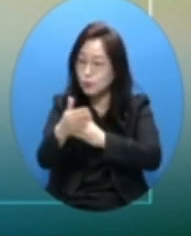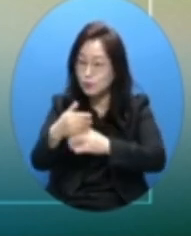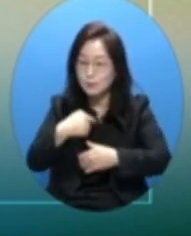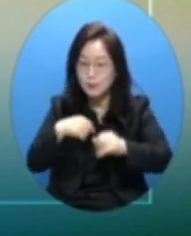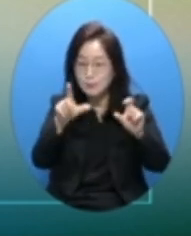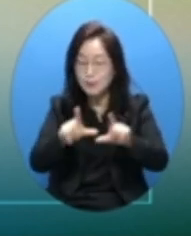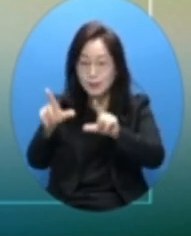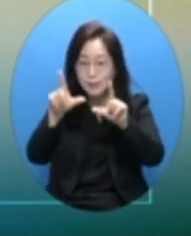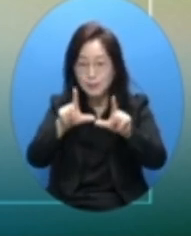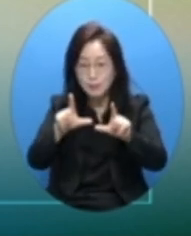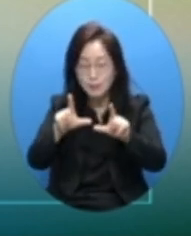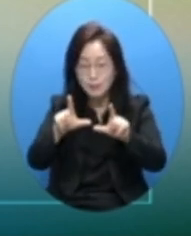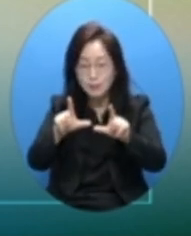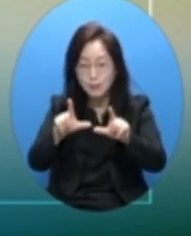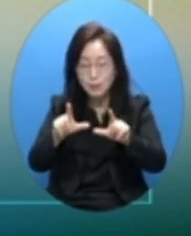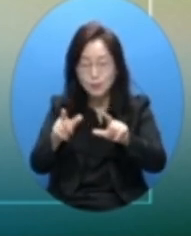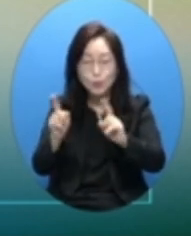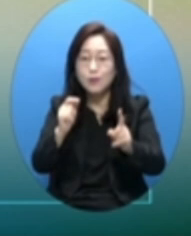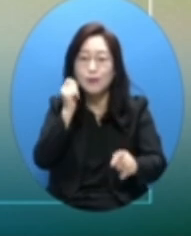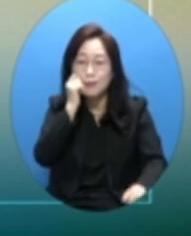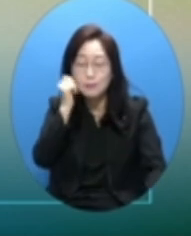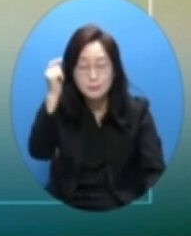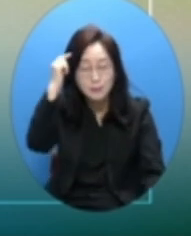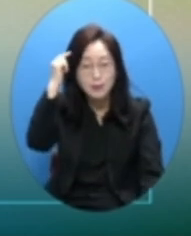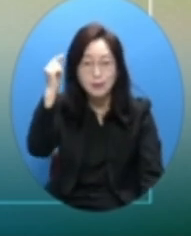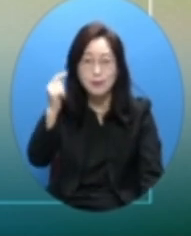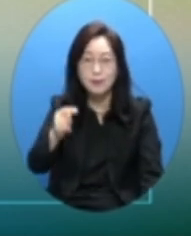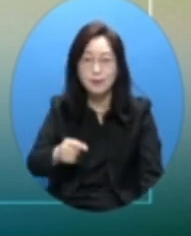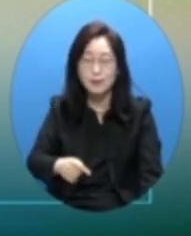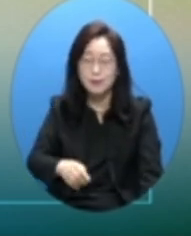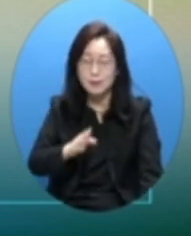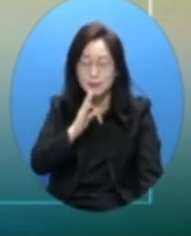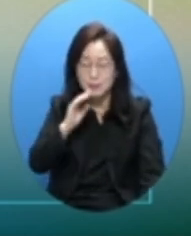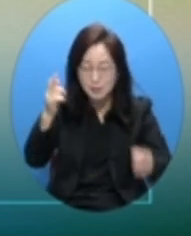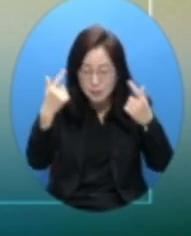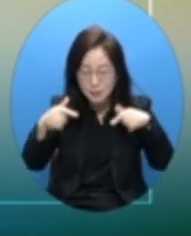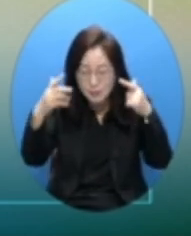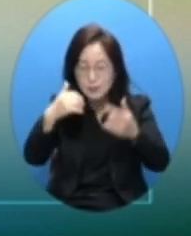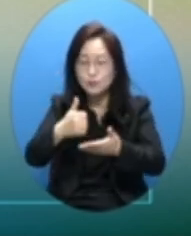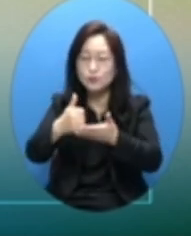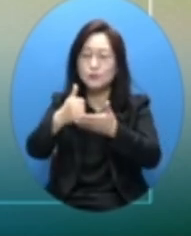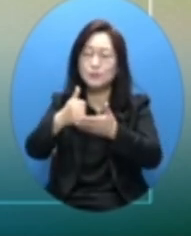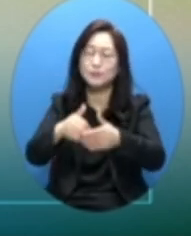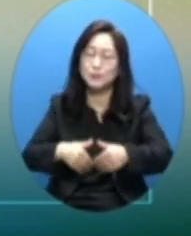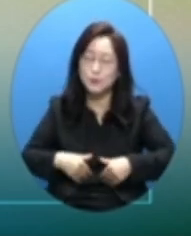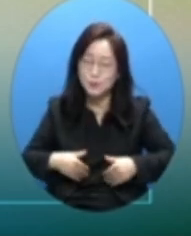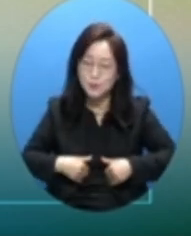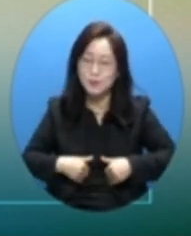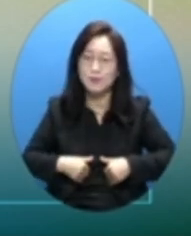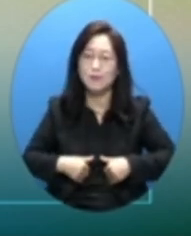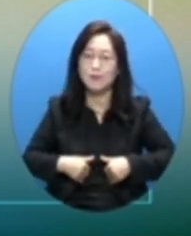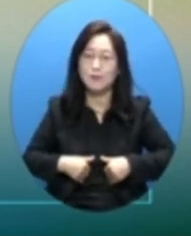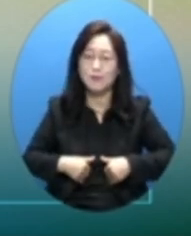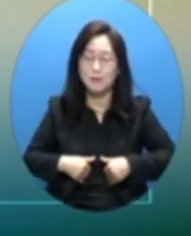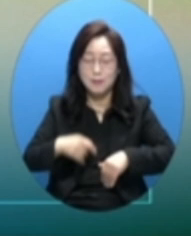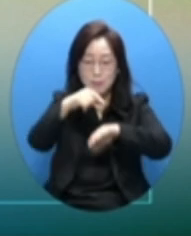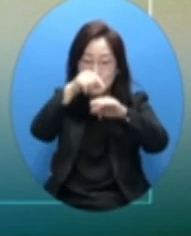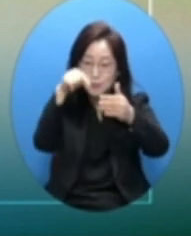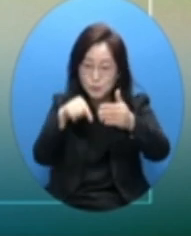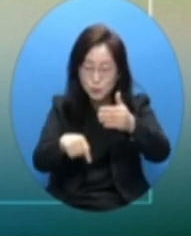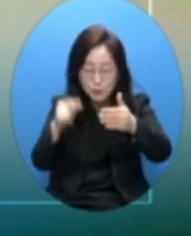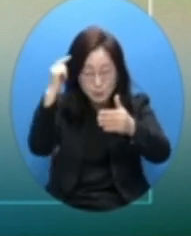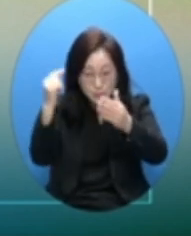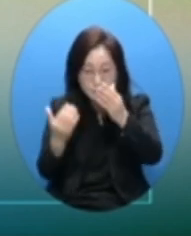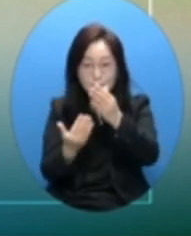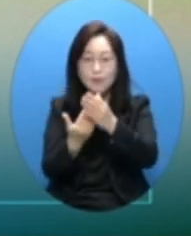수 있었을까 하는 생각이 들었어요 바로 그때 매시간 주님이 필요해요 I need every our라는 생각이 마음속에